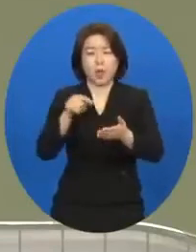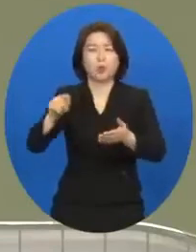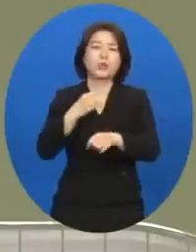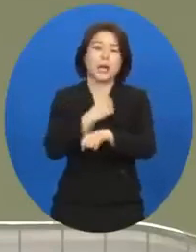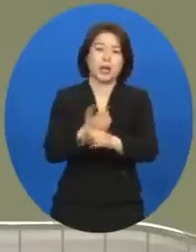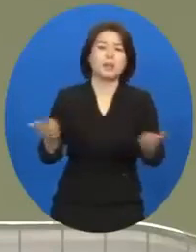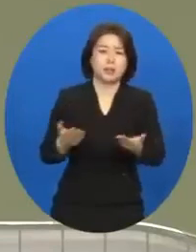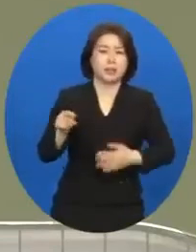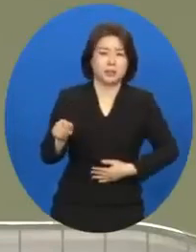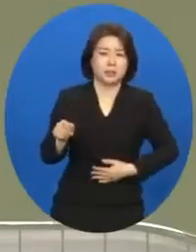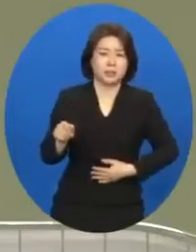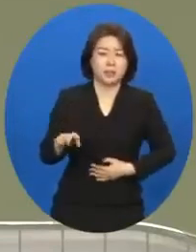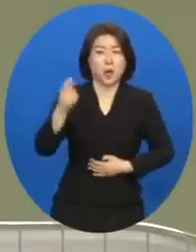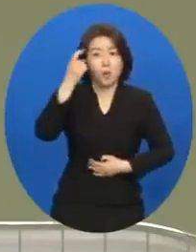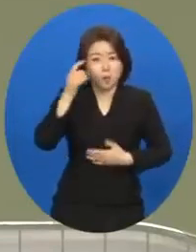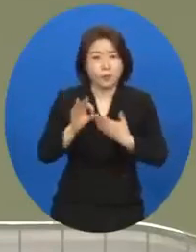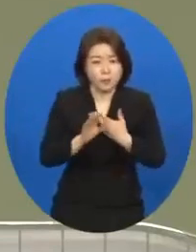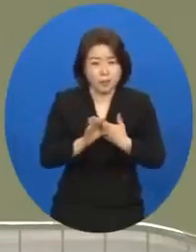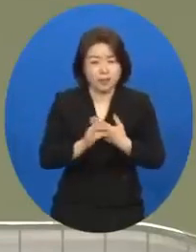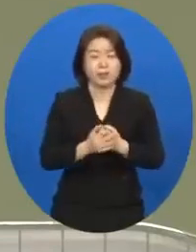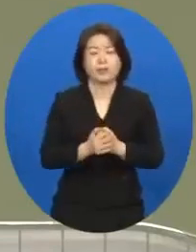일이에요. 왜 그렇죠?